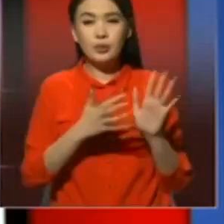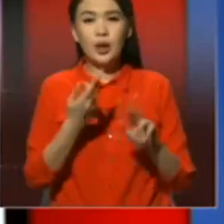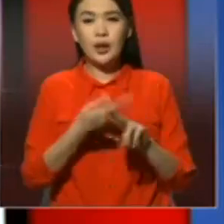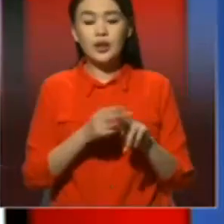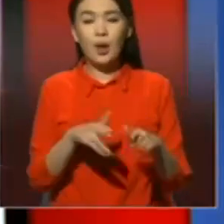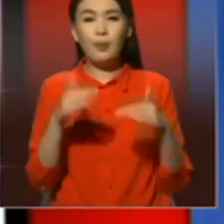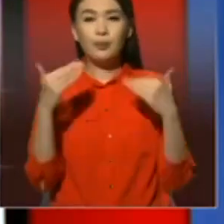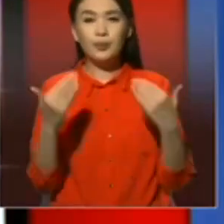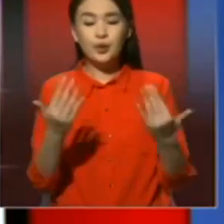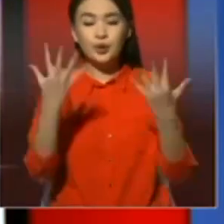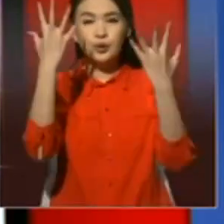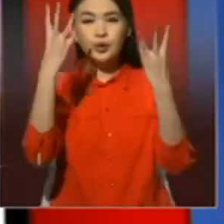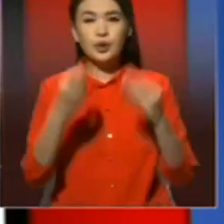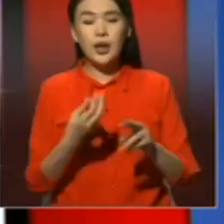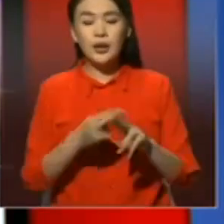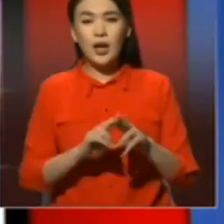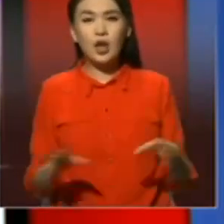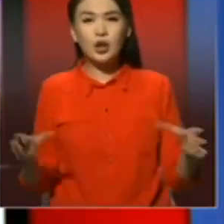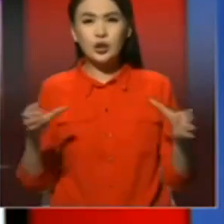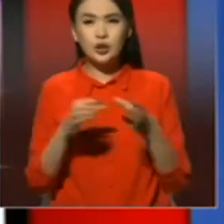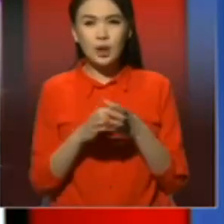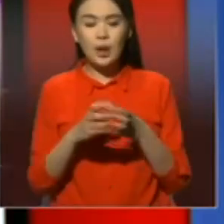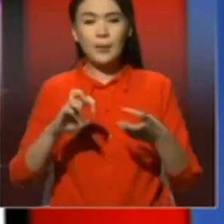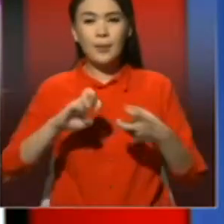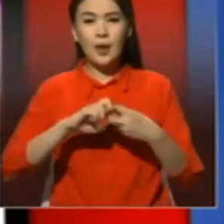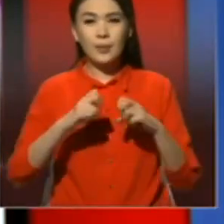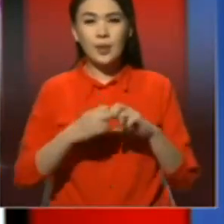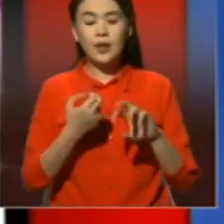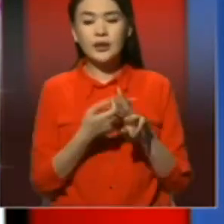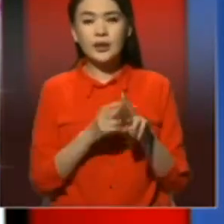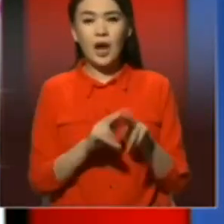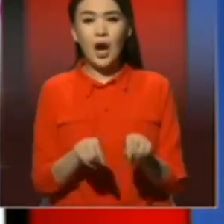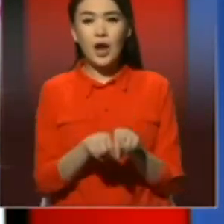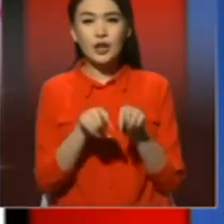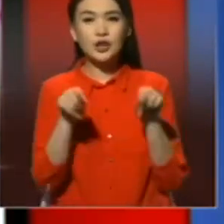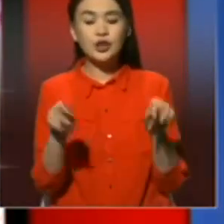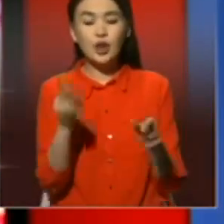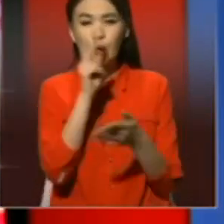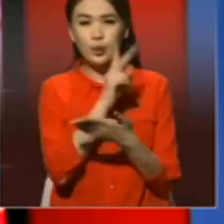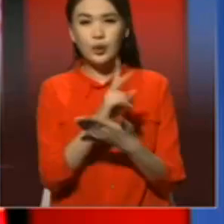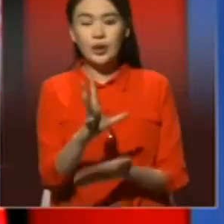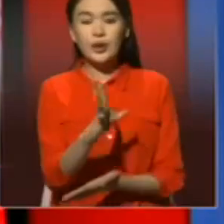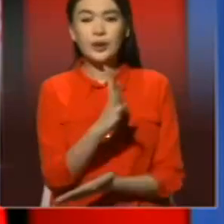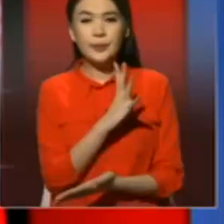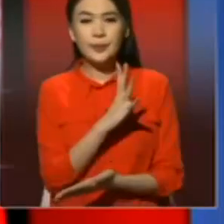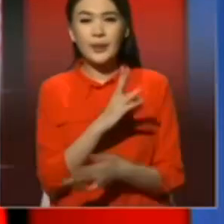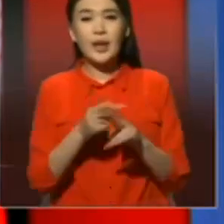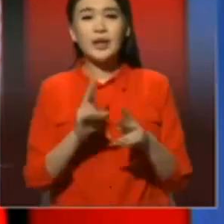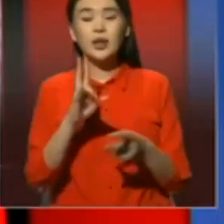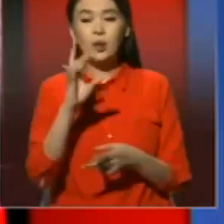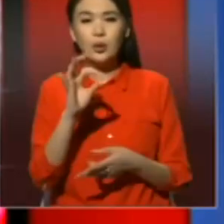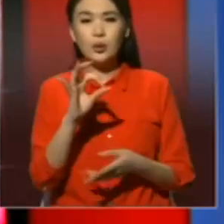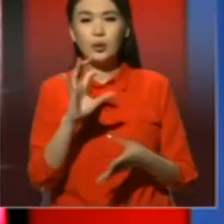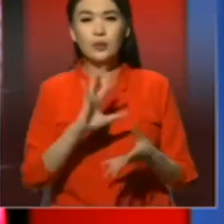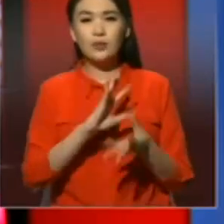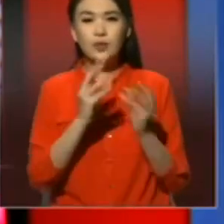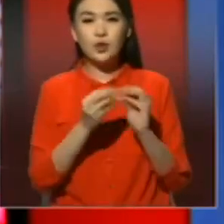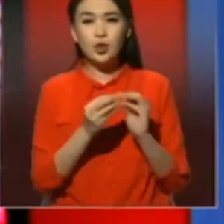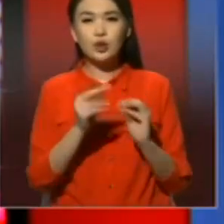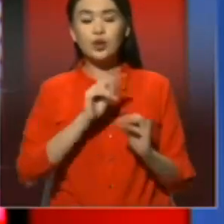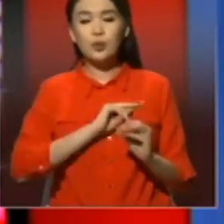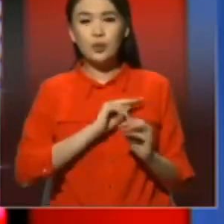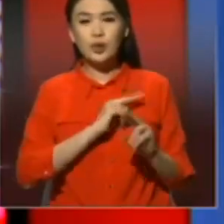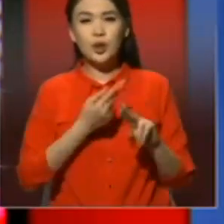бүгінгі күндегі мына ұлттық бірегейлік мәселесі осынан ашылды көрінді деп ойлаймын. Негізгі атқарған жұмыстар